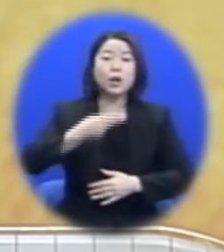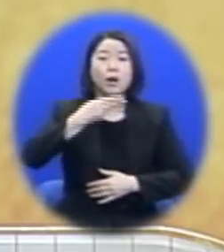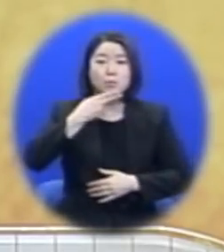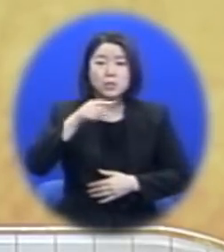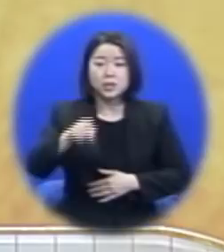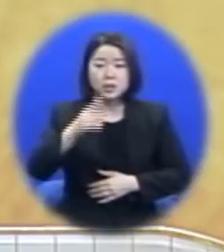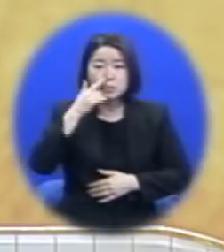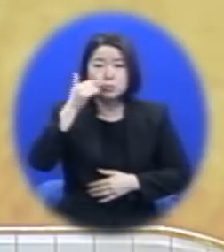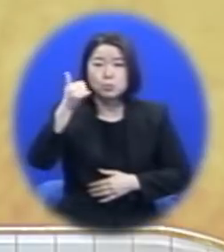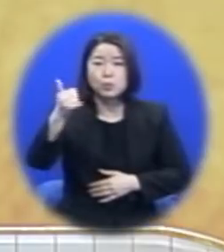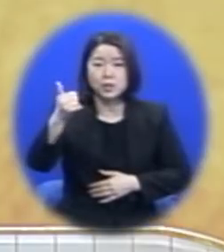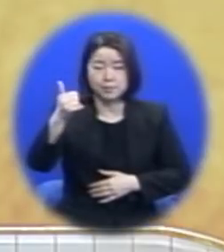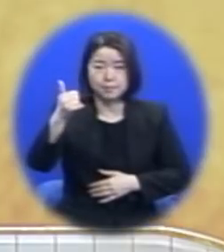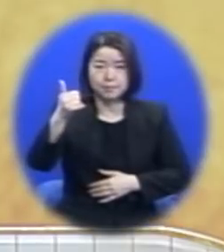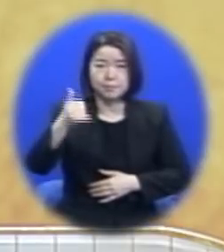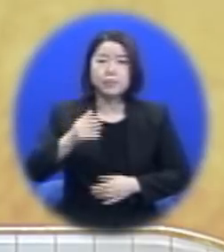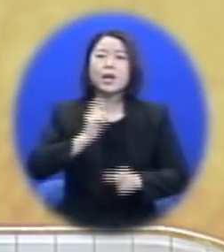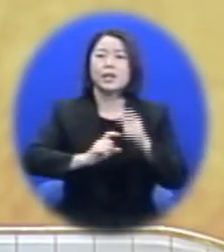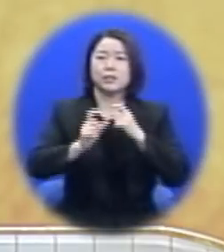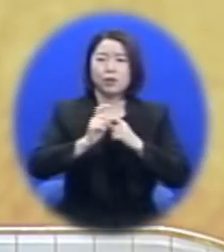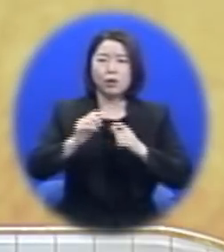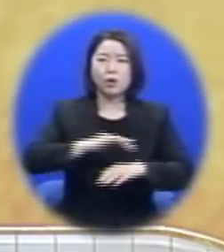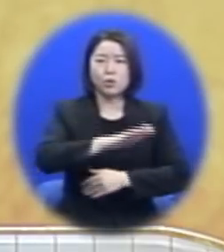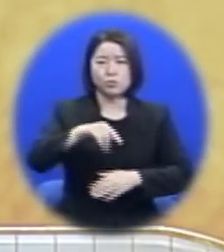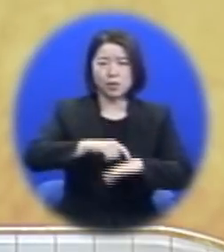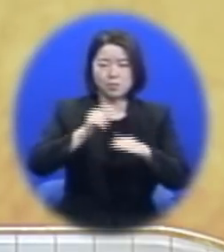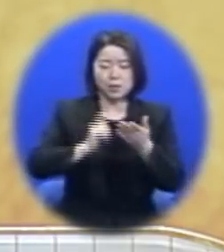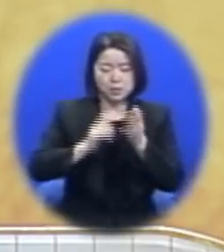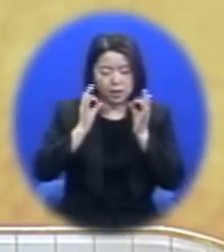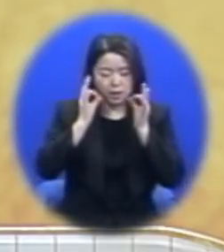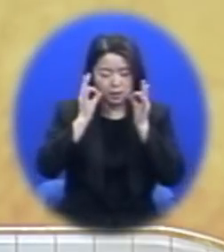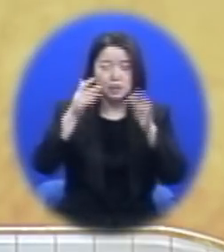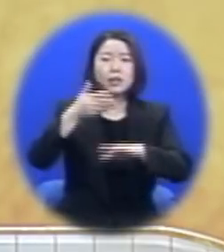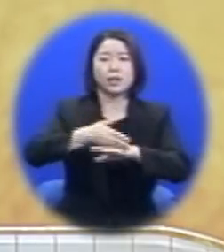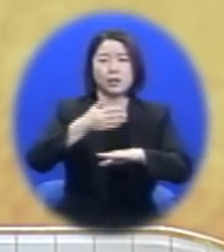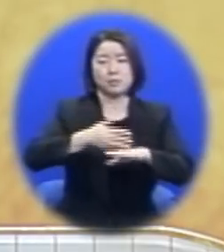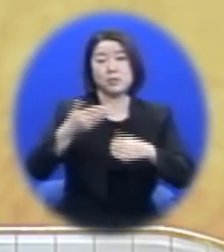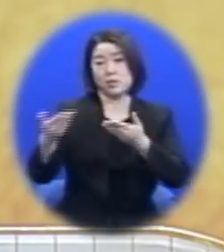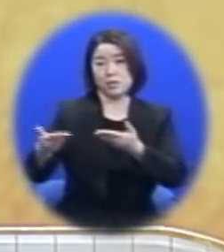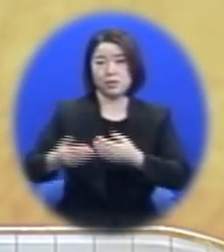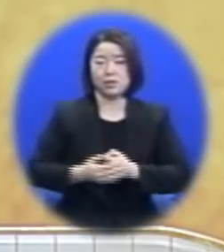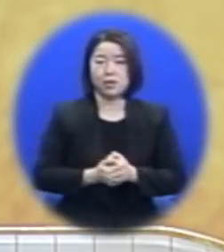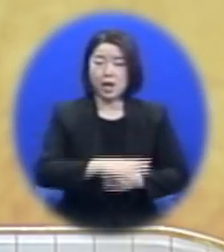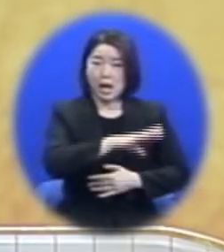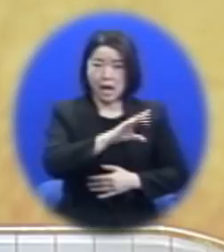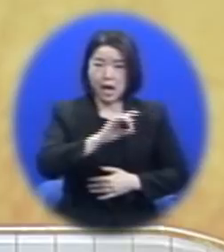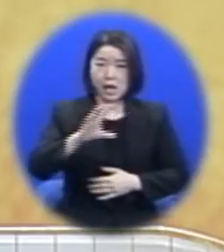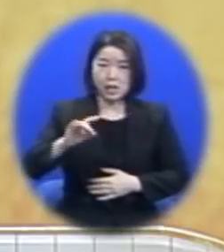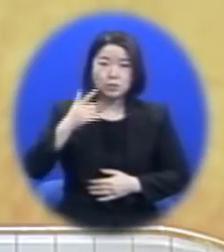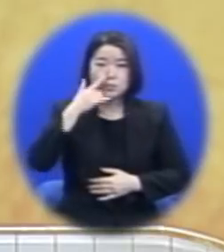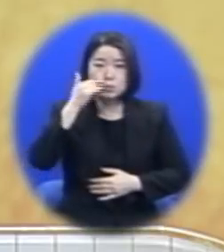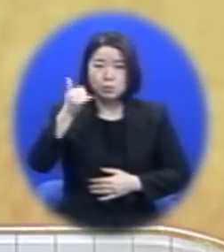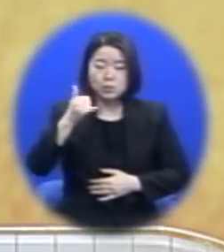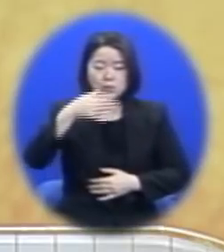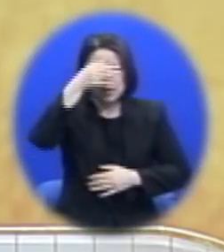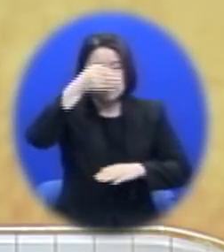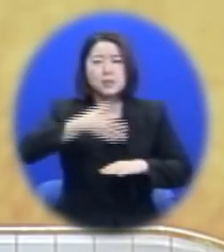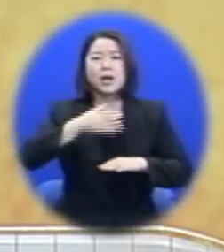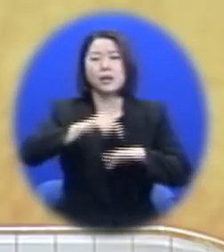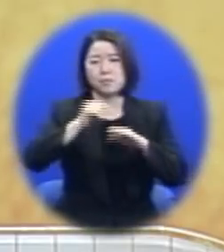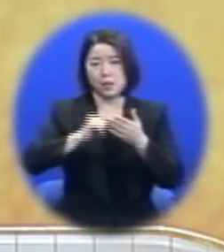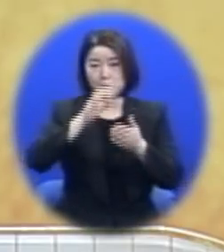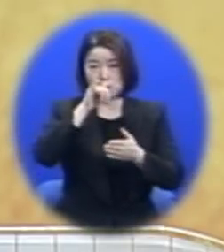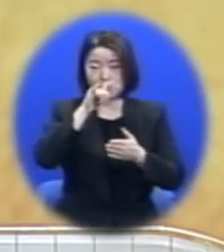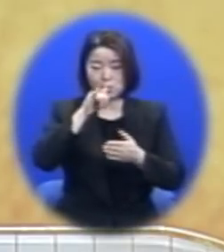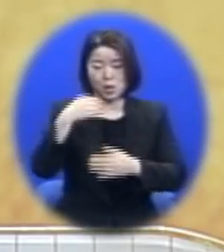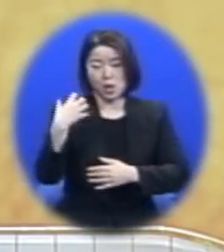그 부모님께 더 우리 마음은 간절하게 감사합니다. 때때로는 부모님이 미안해하세요.